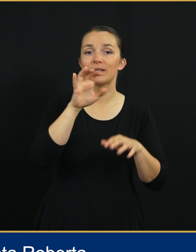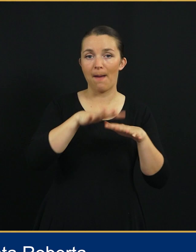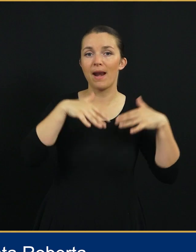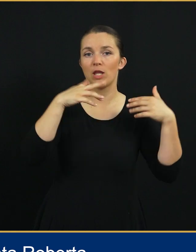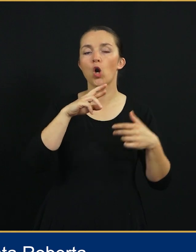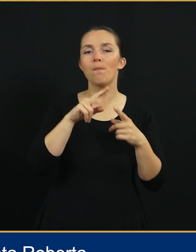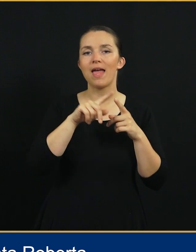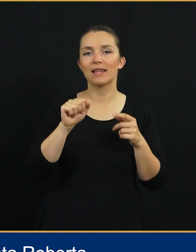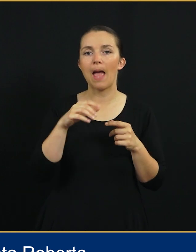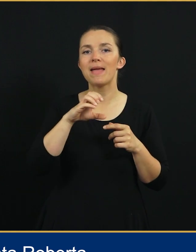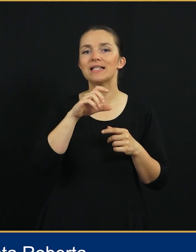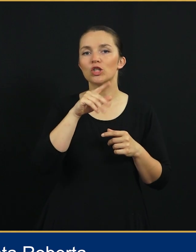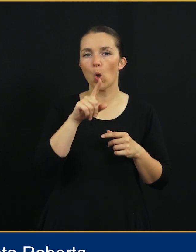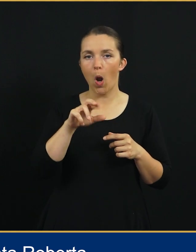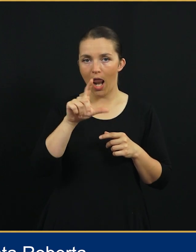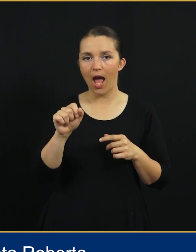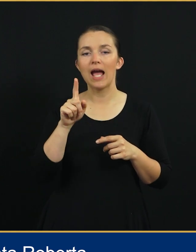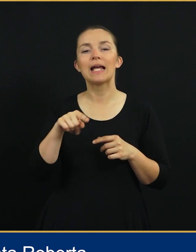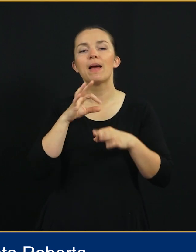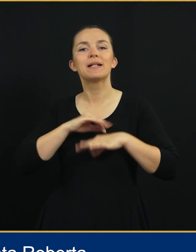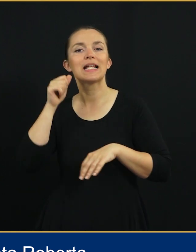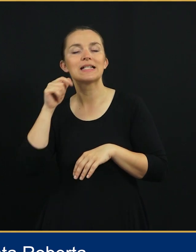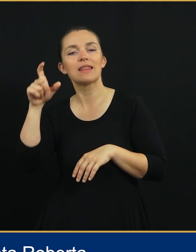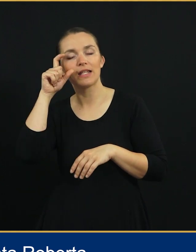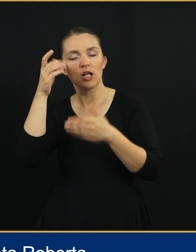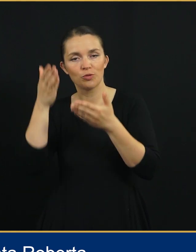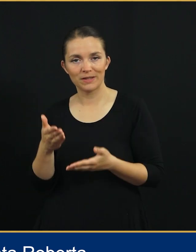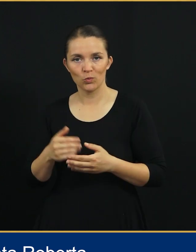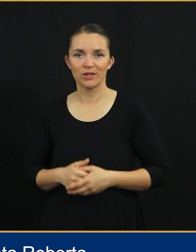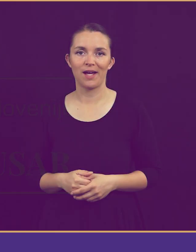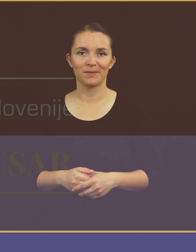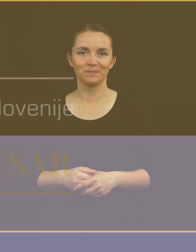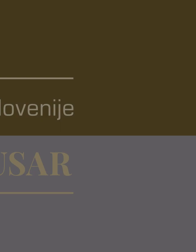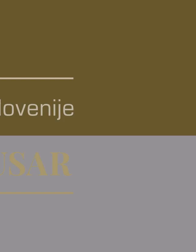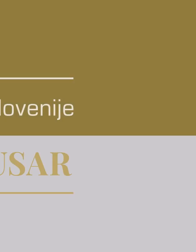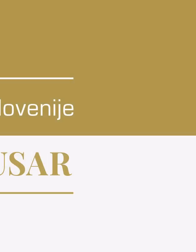Evropskega parlamenta Roberta Metsola in predsednica Nataša Pirc Musar.